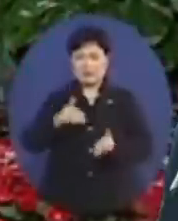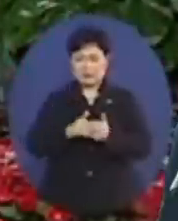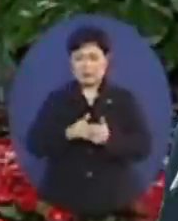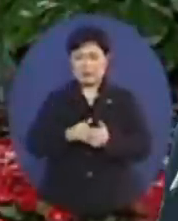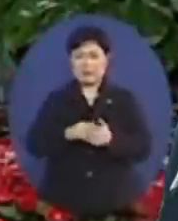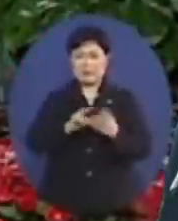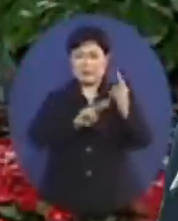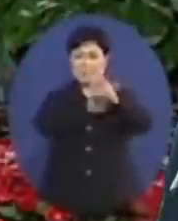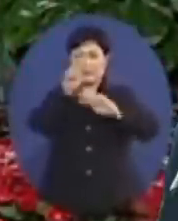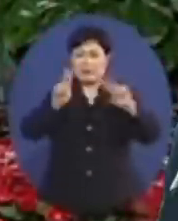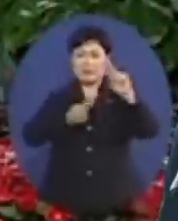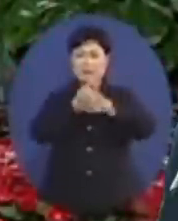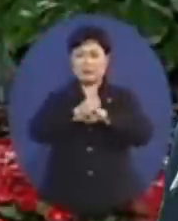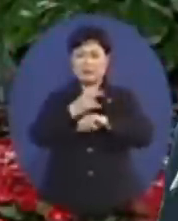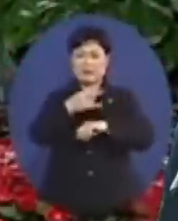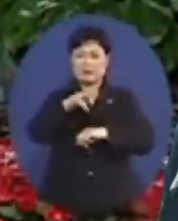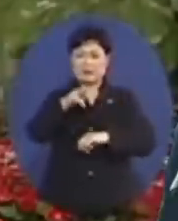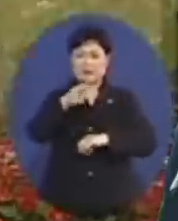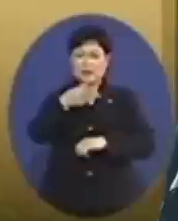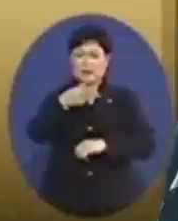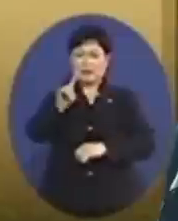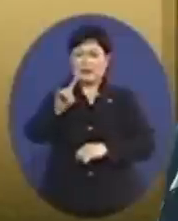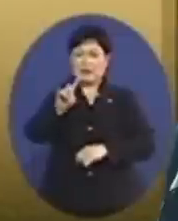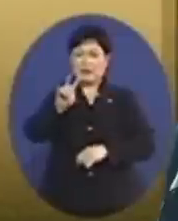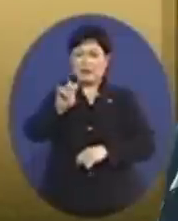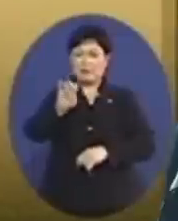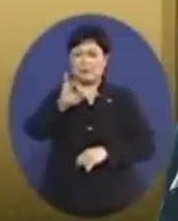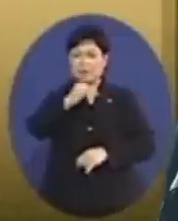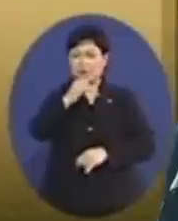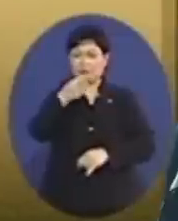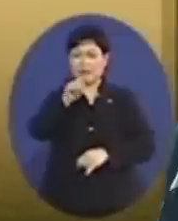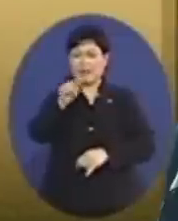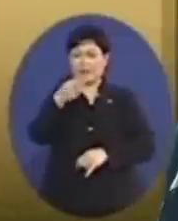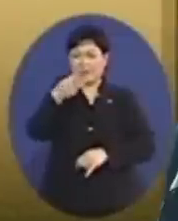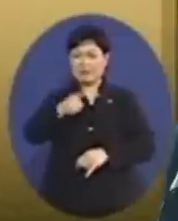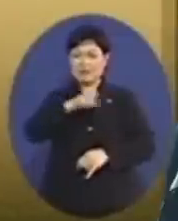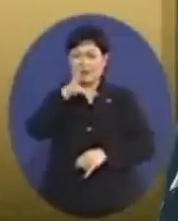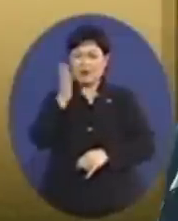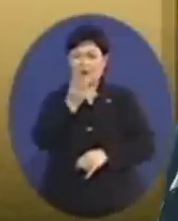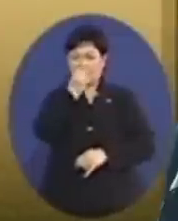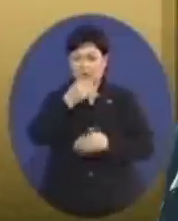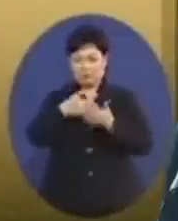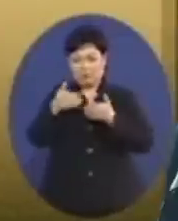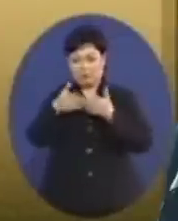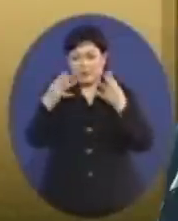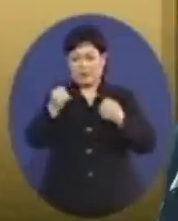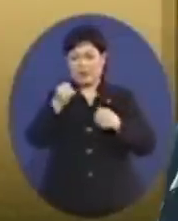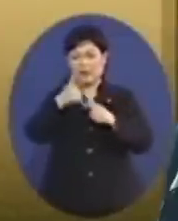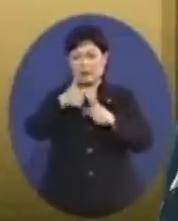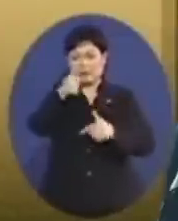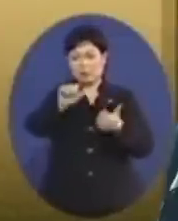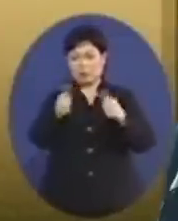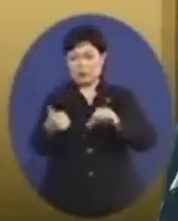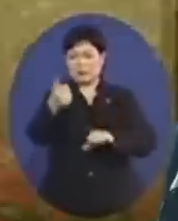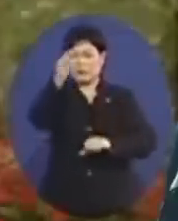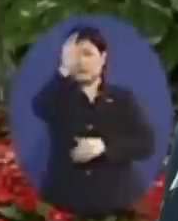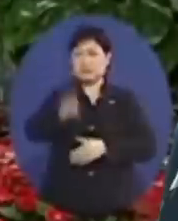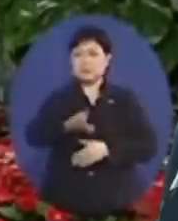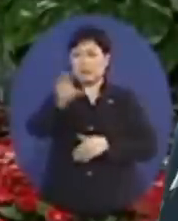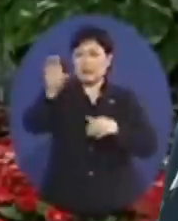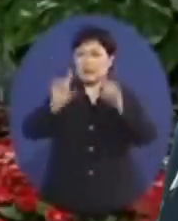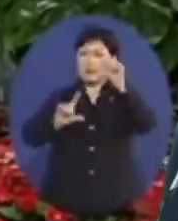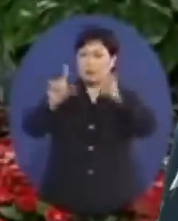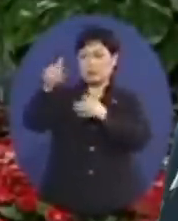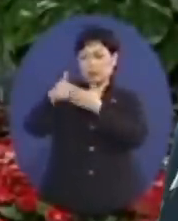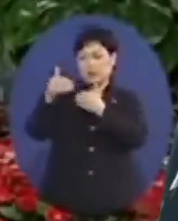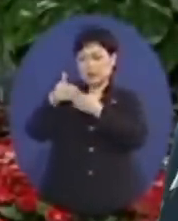네덜란드의 유명한 화가 렘브란트는 성화를 많이 그렸습니다. 그 가운데 예수님께서 십자가에 돌아가시는 장면을 그린 것이 있습니다. 이